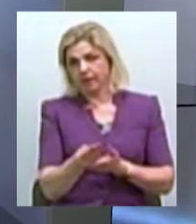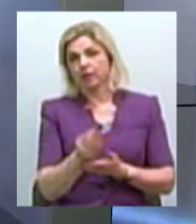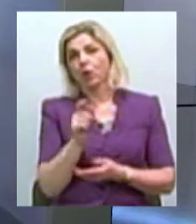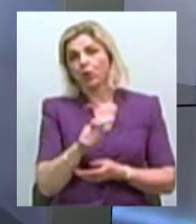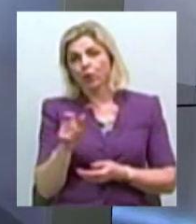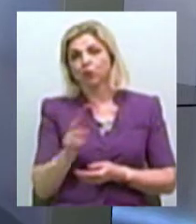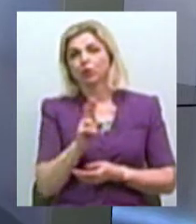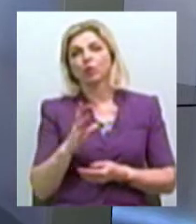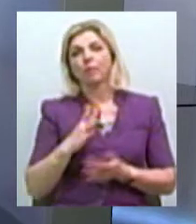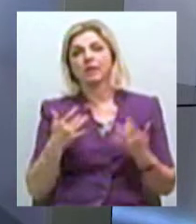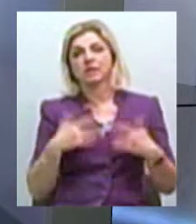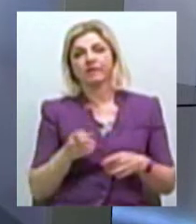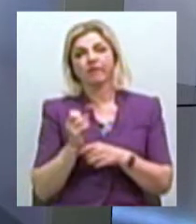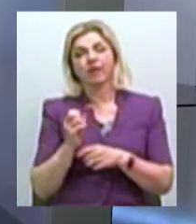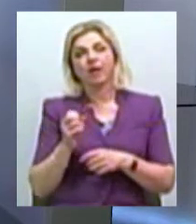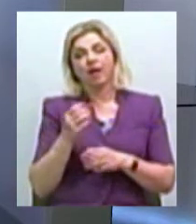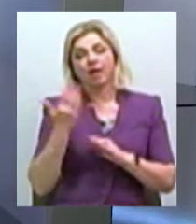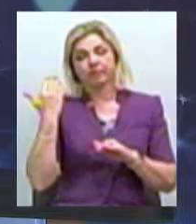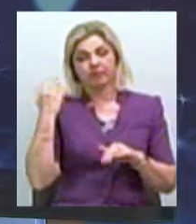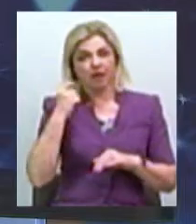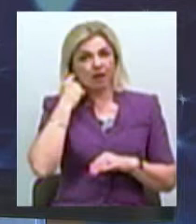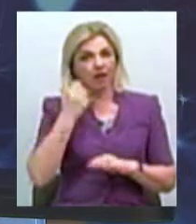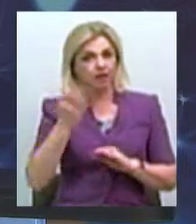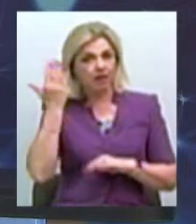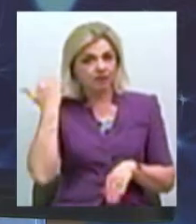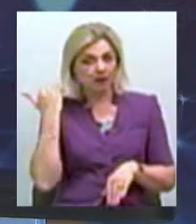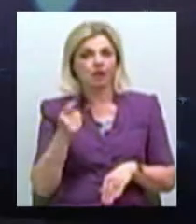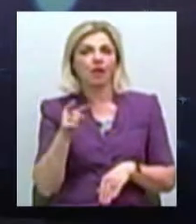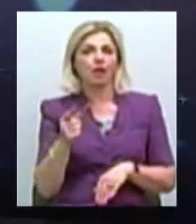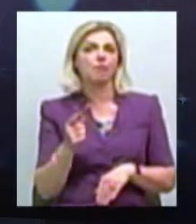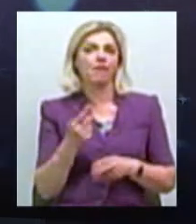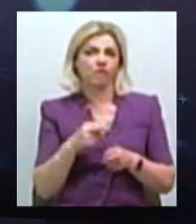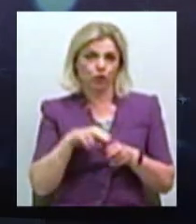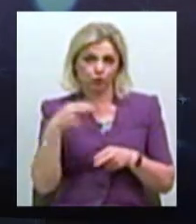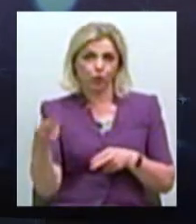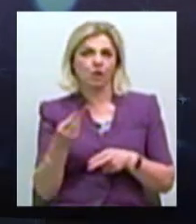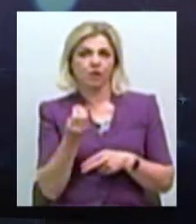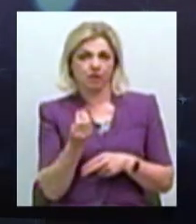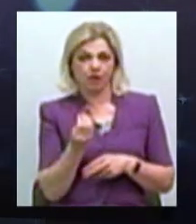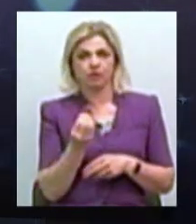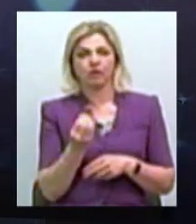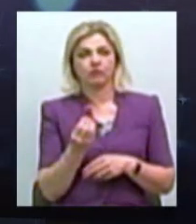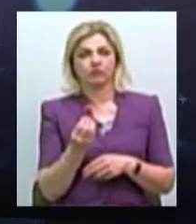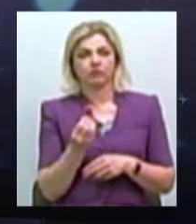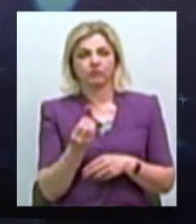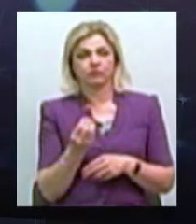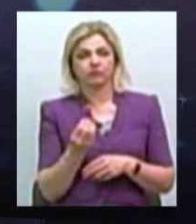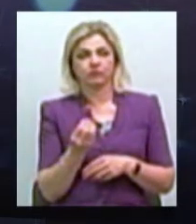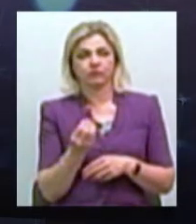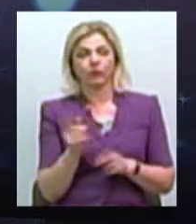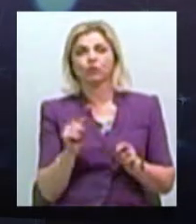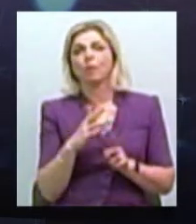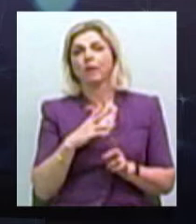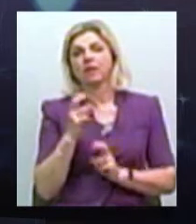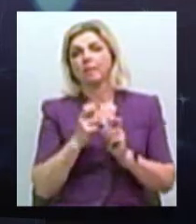які були звільнені декілька років тому, їм насамперед повертаються ті кошти, які їм ну, на той момент підприємство